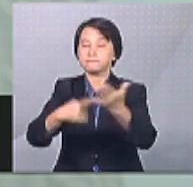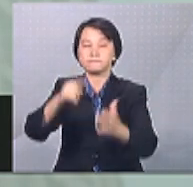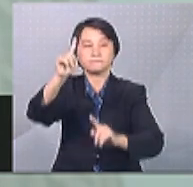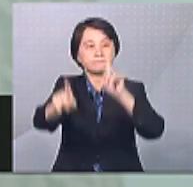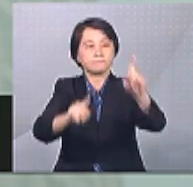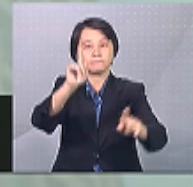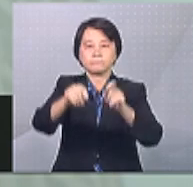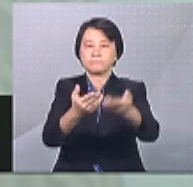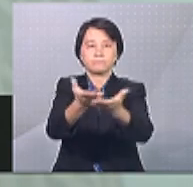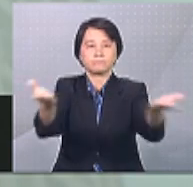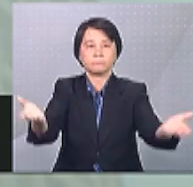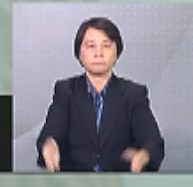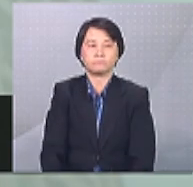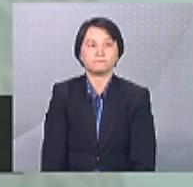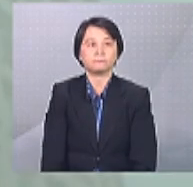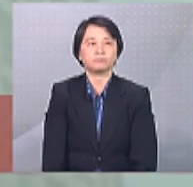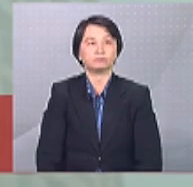silakan.